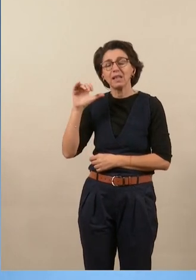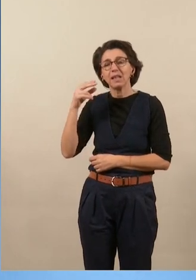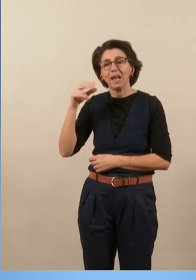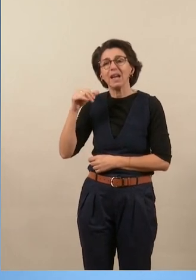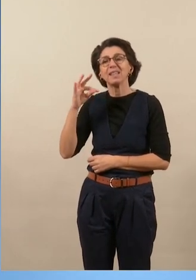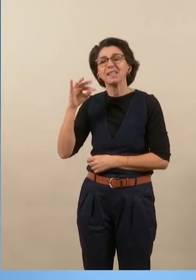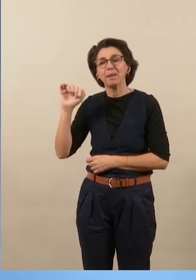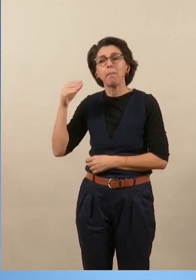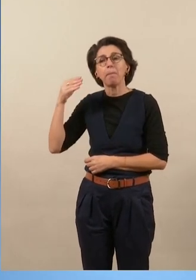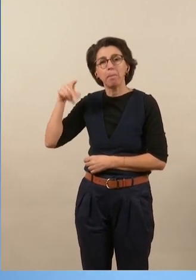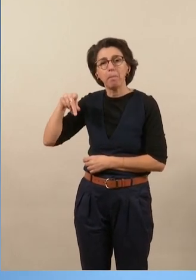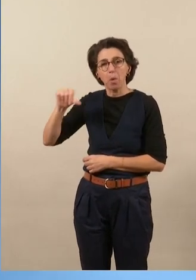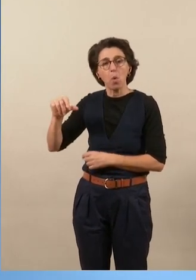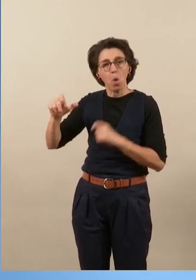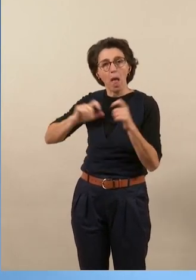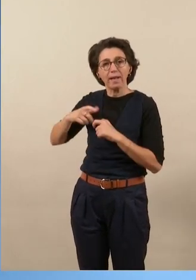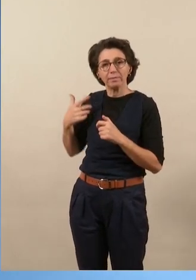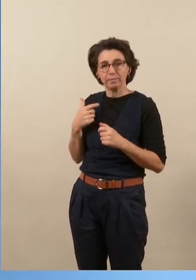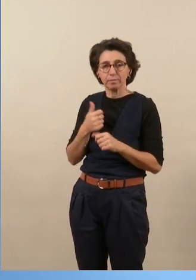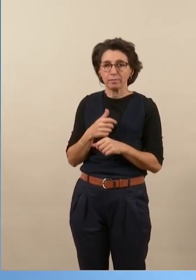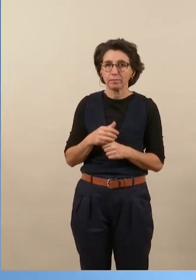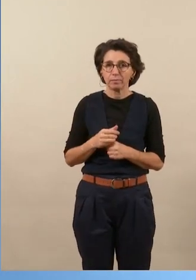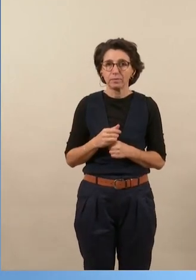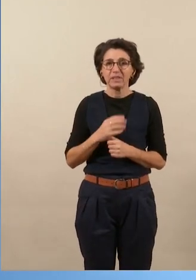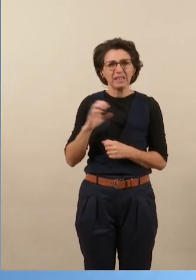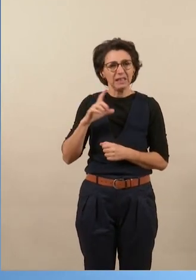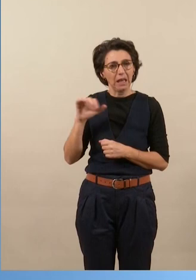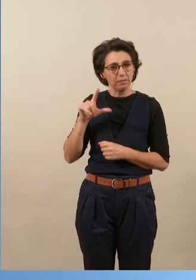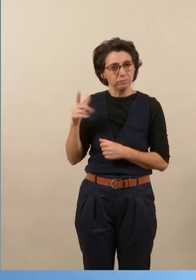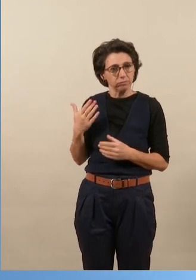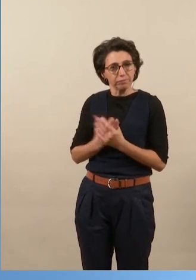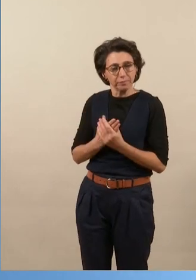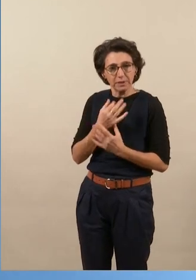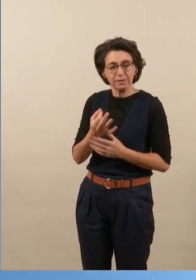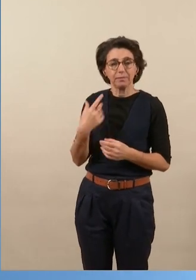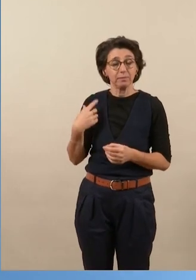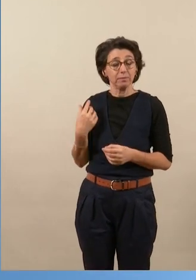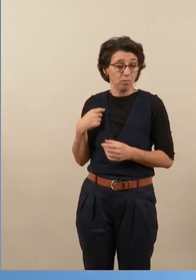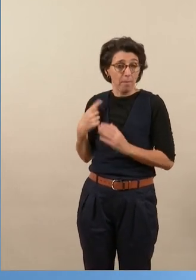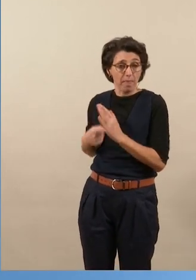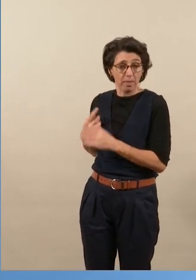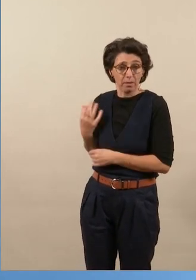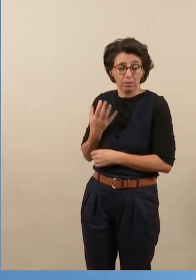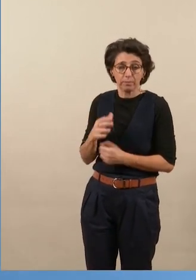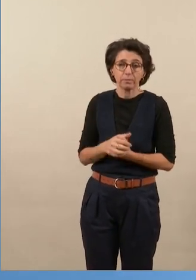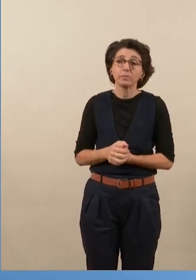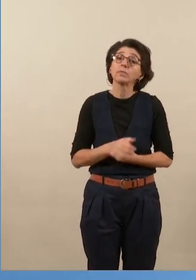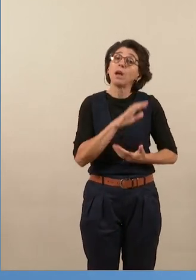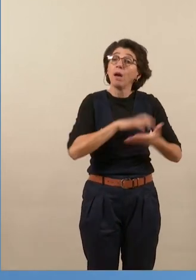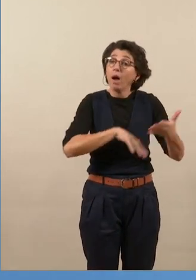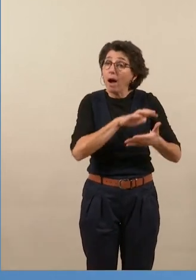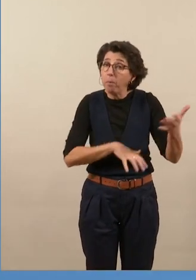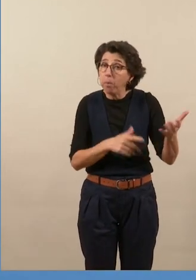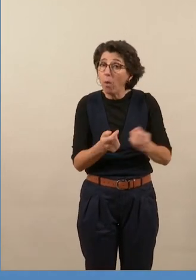je l'indiqué au début on alterne et là c'était CCI ça ti ce rapport aurait pu aurait dû retracer des actions qui